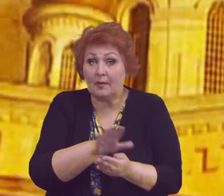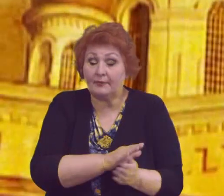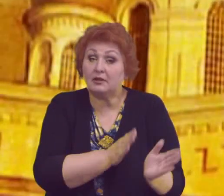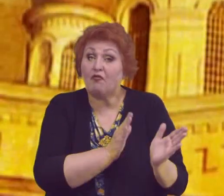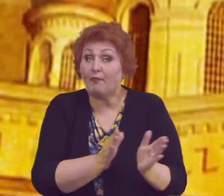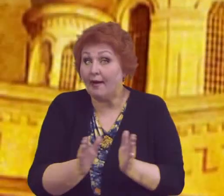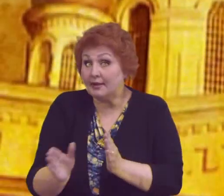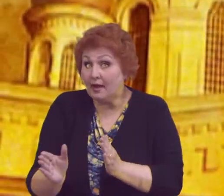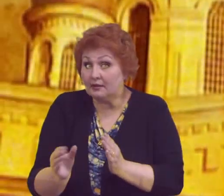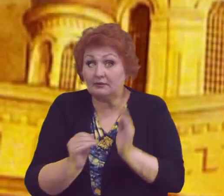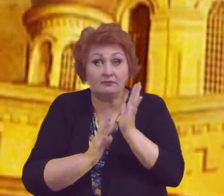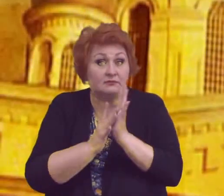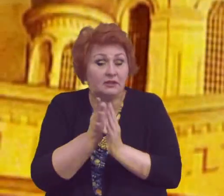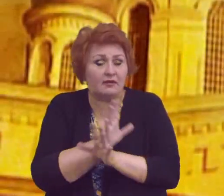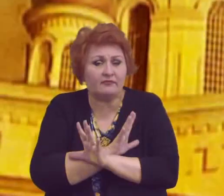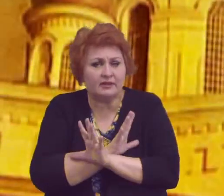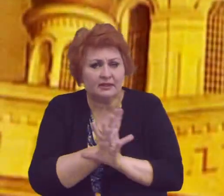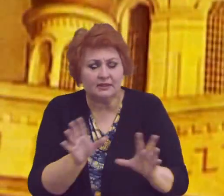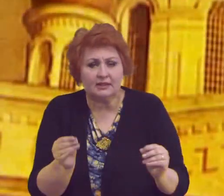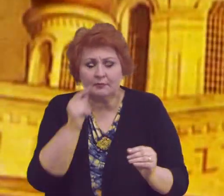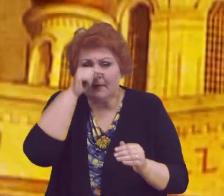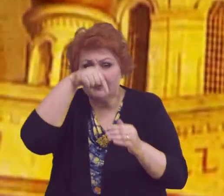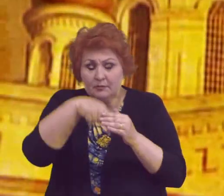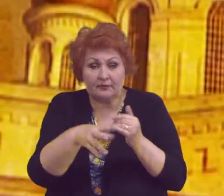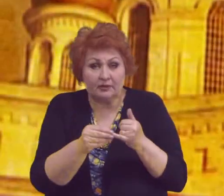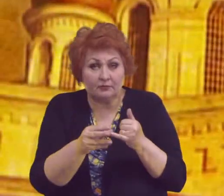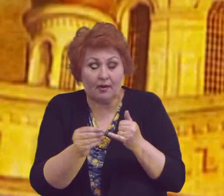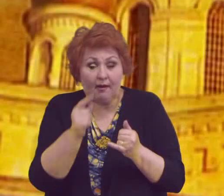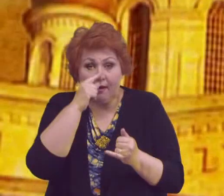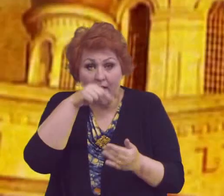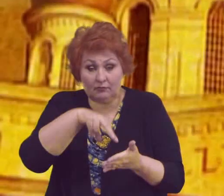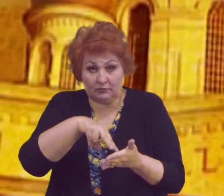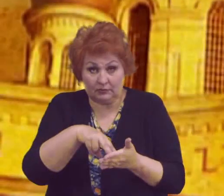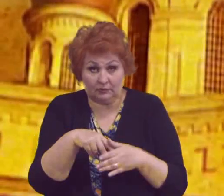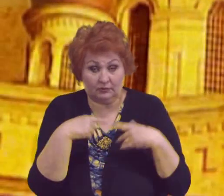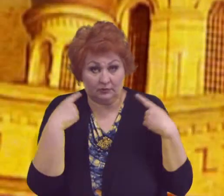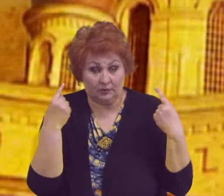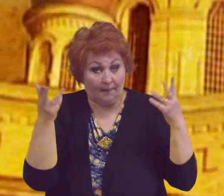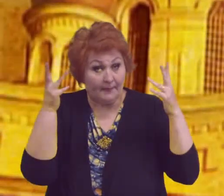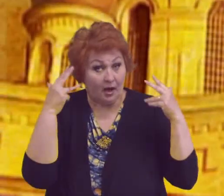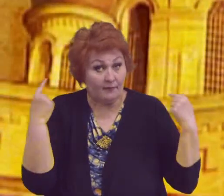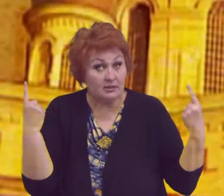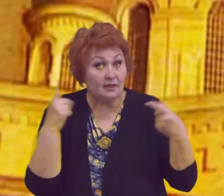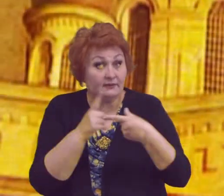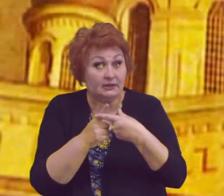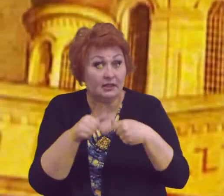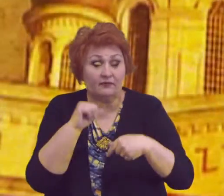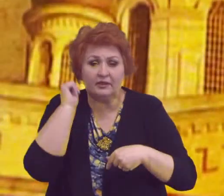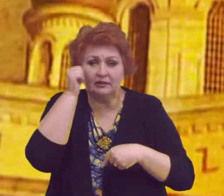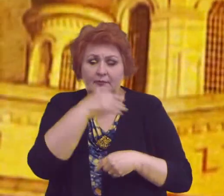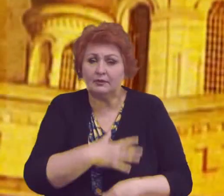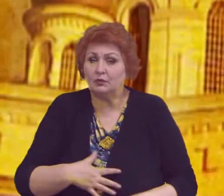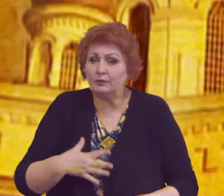в порядке, не заросшее сорняком, не с провалившейся землей, а над могилой возвышался православный крест. В этом году